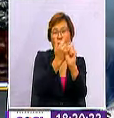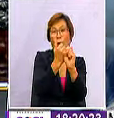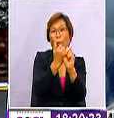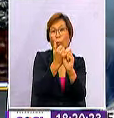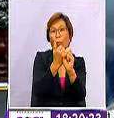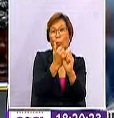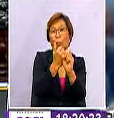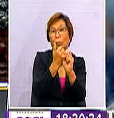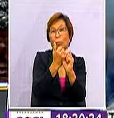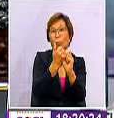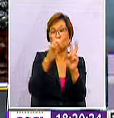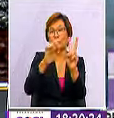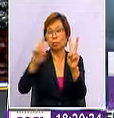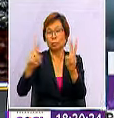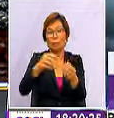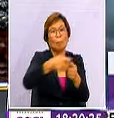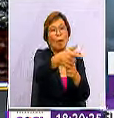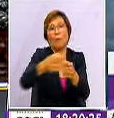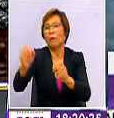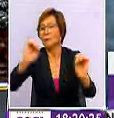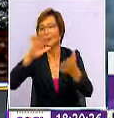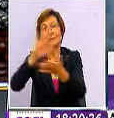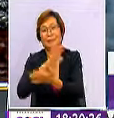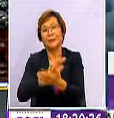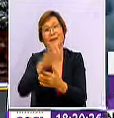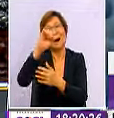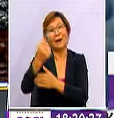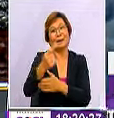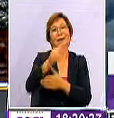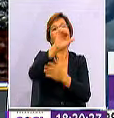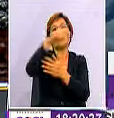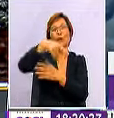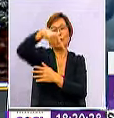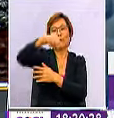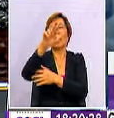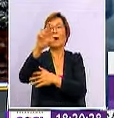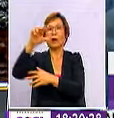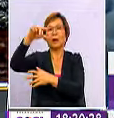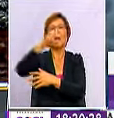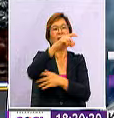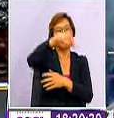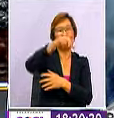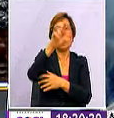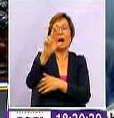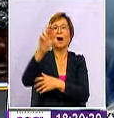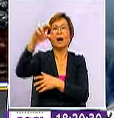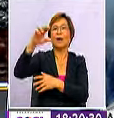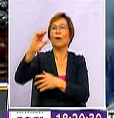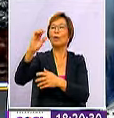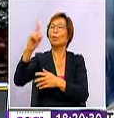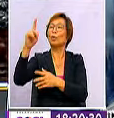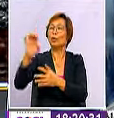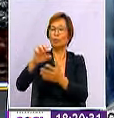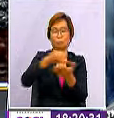diedarkan tanpa kertas atau paperless, sebaliknya secara soft copy melalui aplikasi QR code. Saya sendiri menggunakan tablet bagi